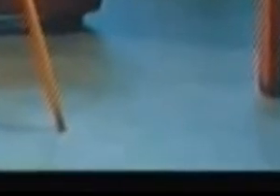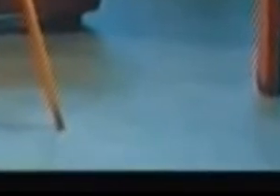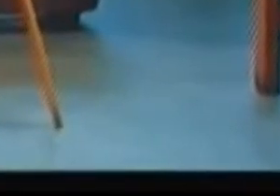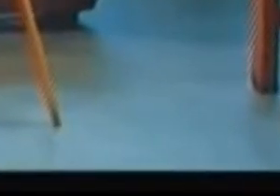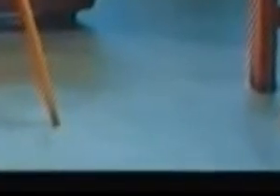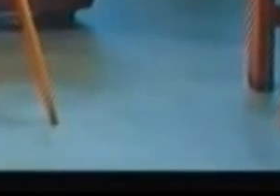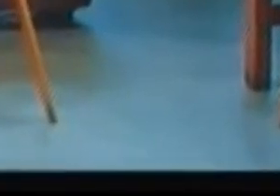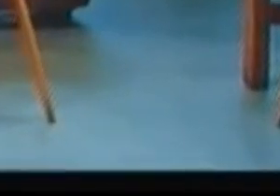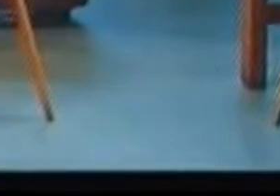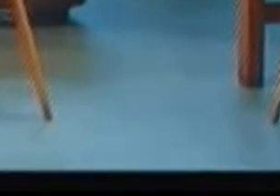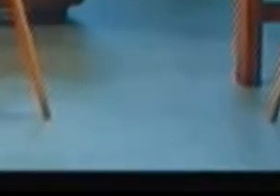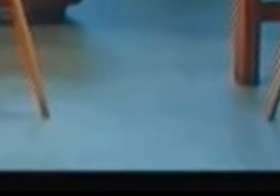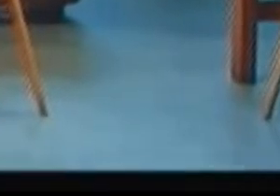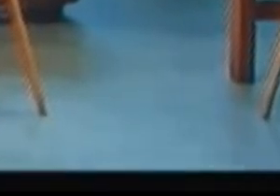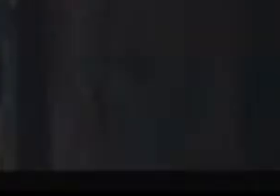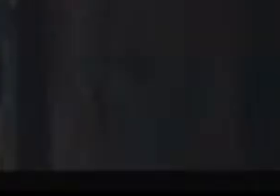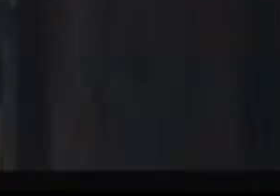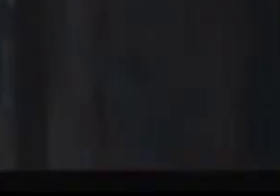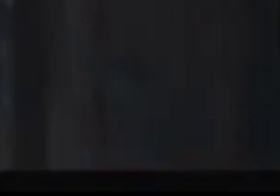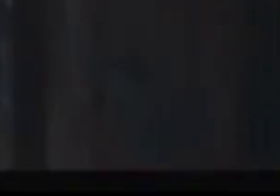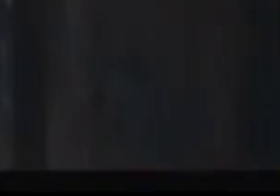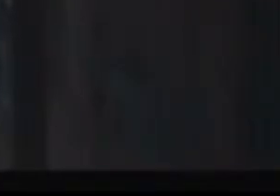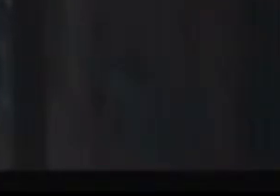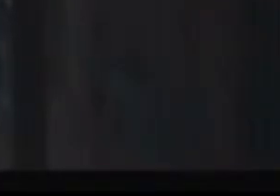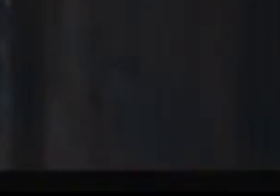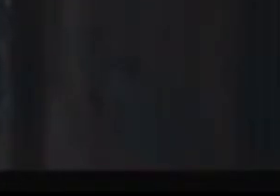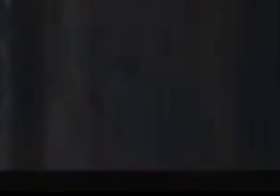Tamaduni zetu si kama mwanzo,